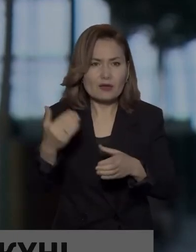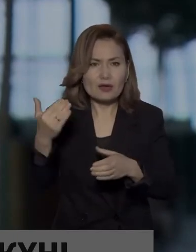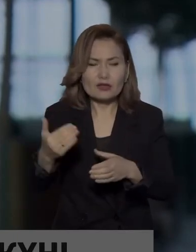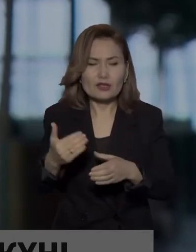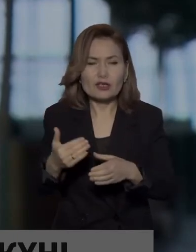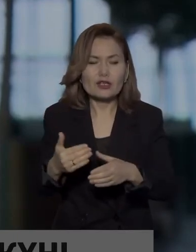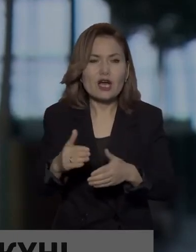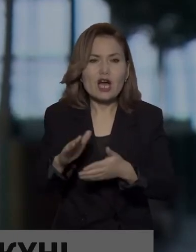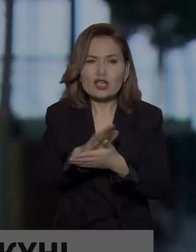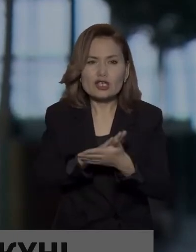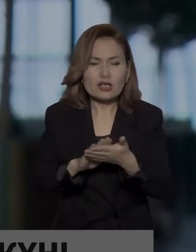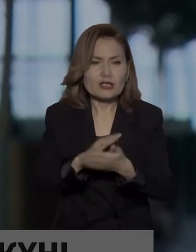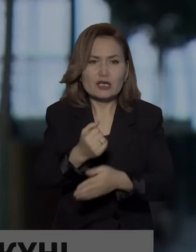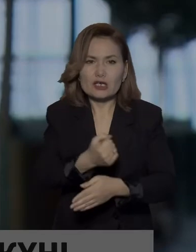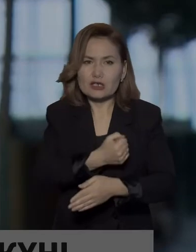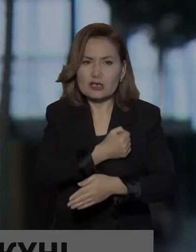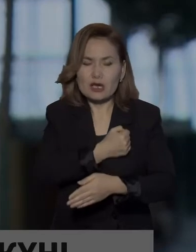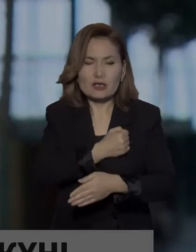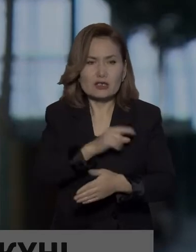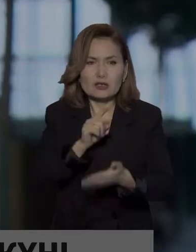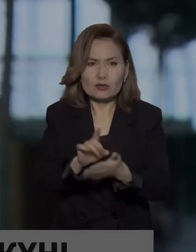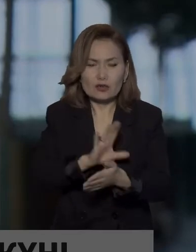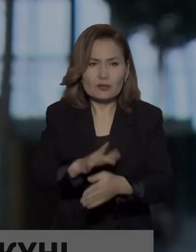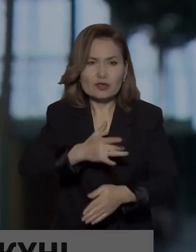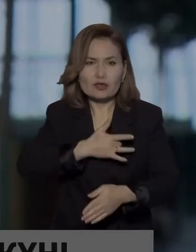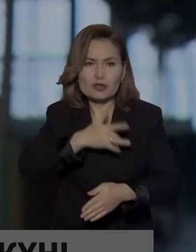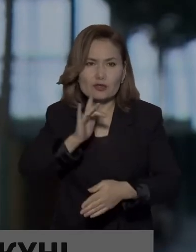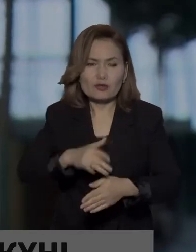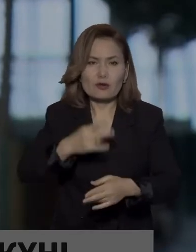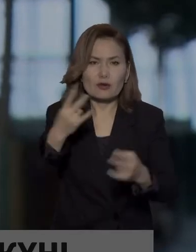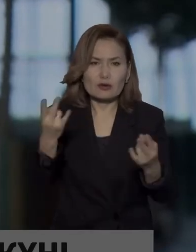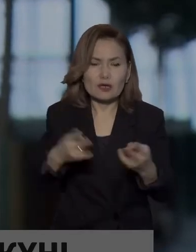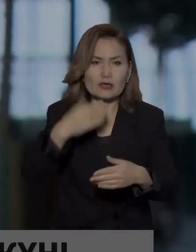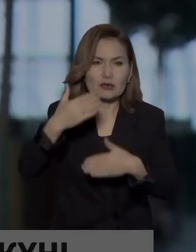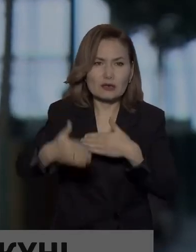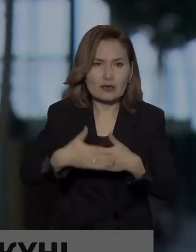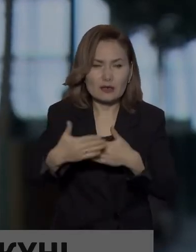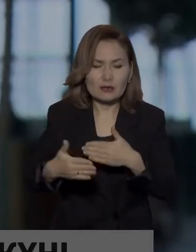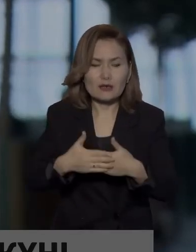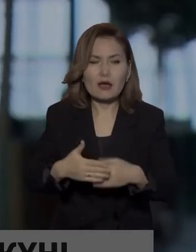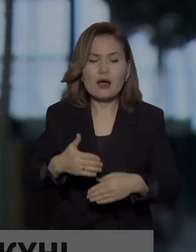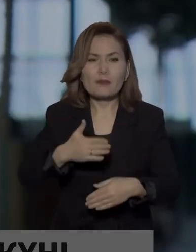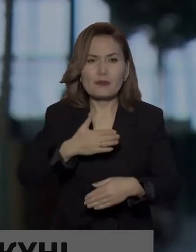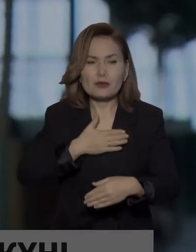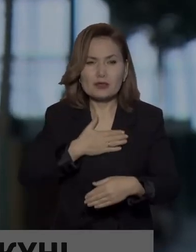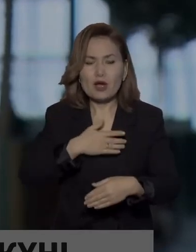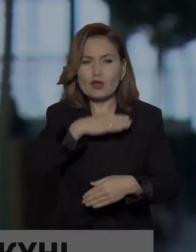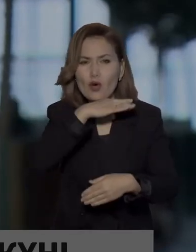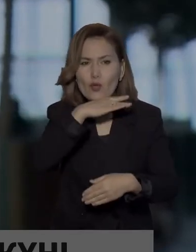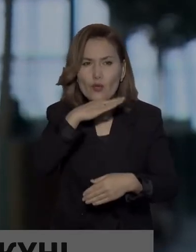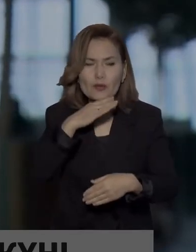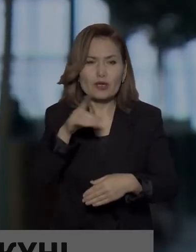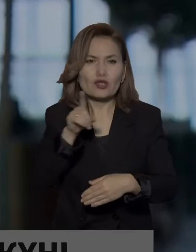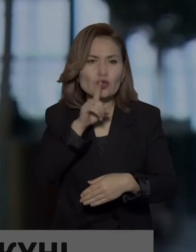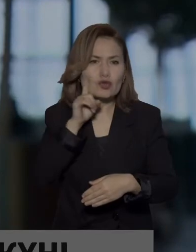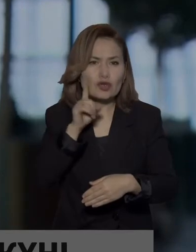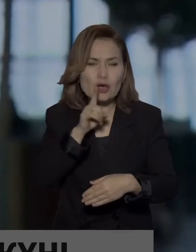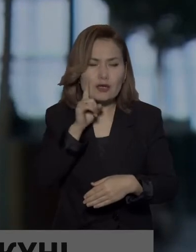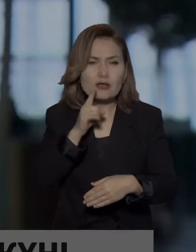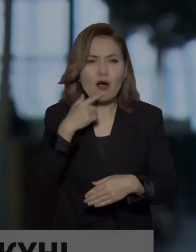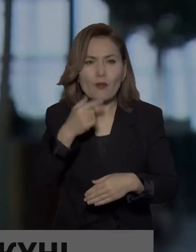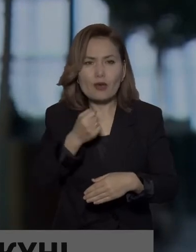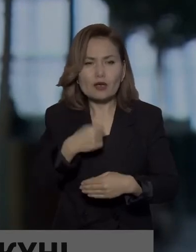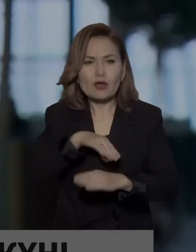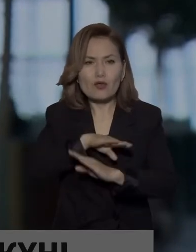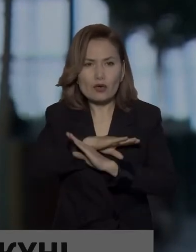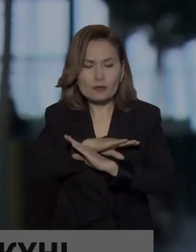аяу болмау керек деп ойлаймын. Олар мынау біздің қаншама боздақтарымыз мерт болды.